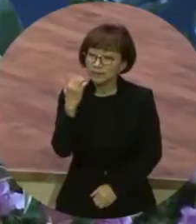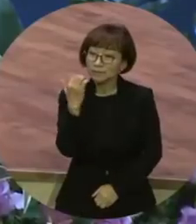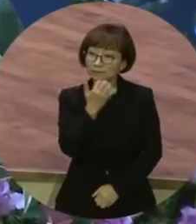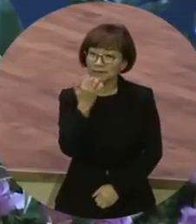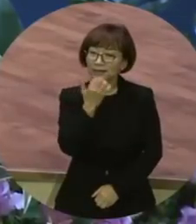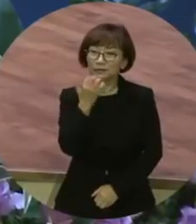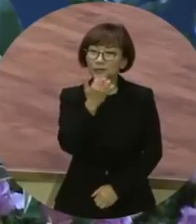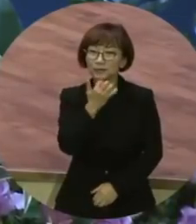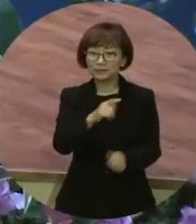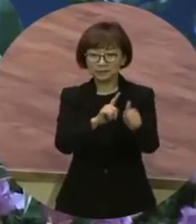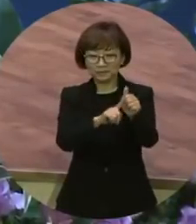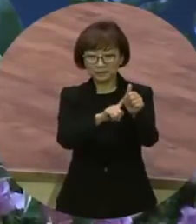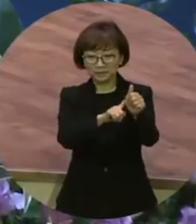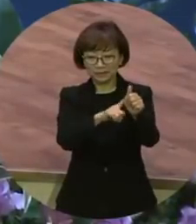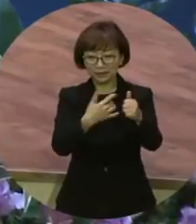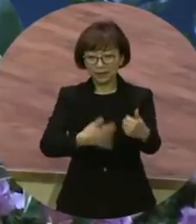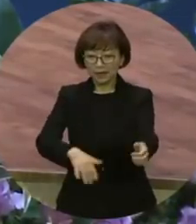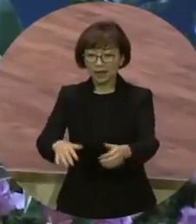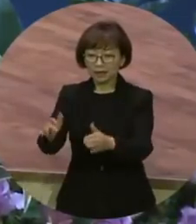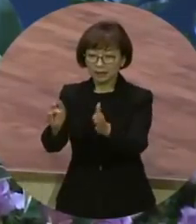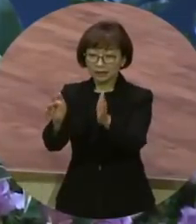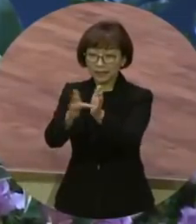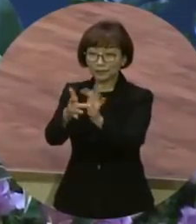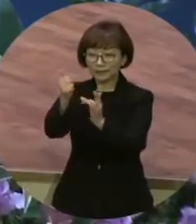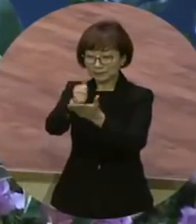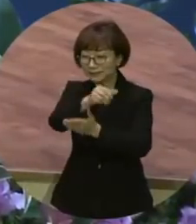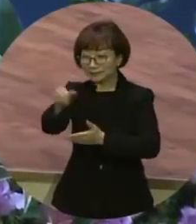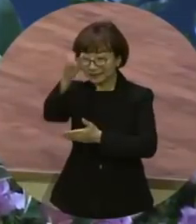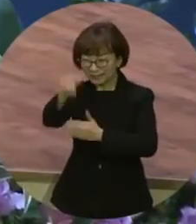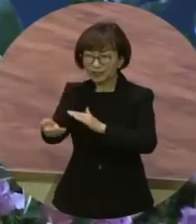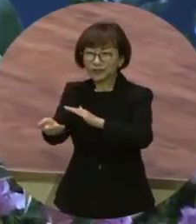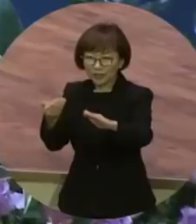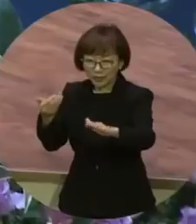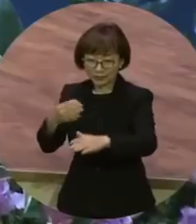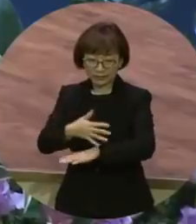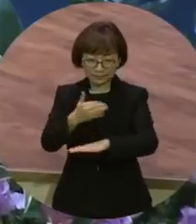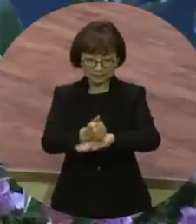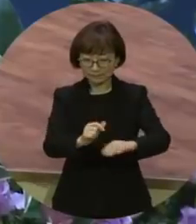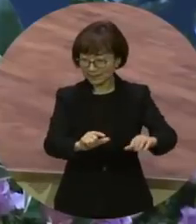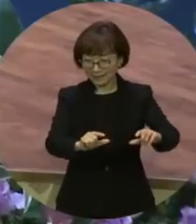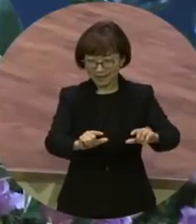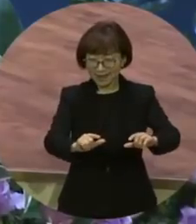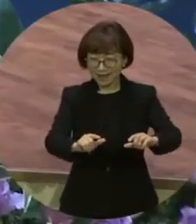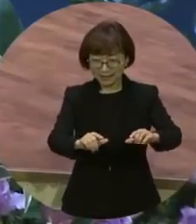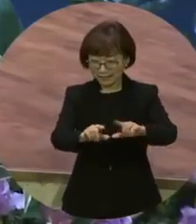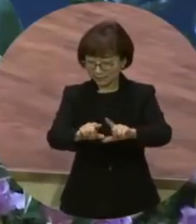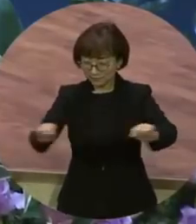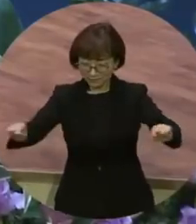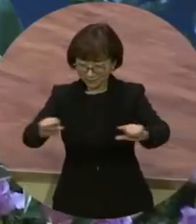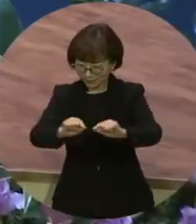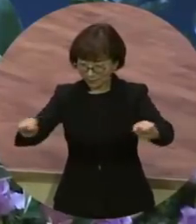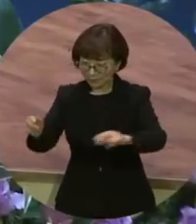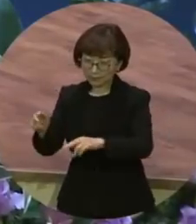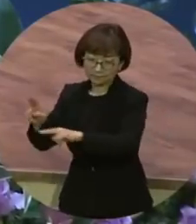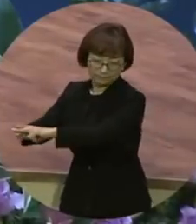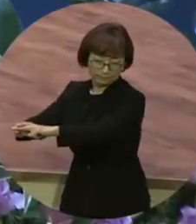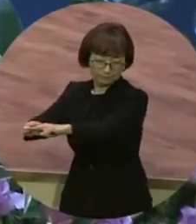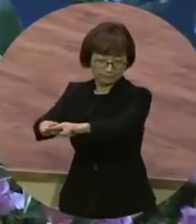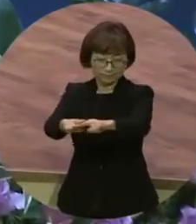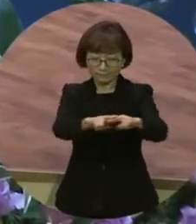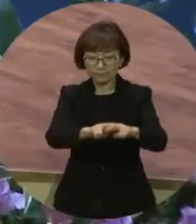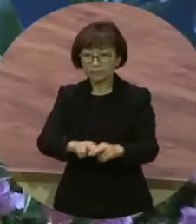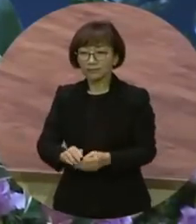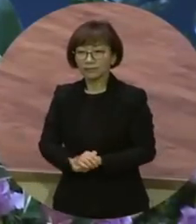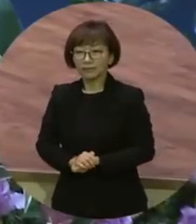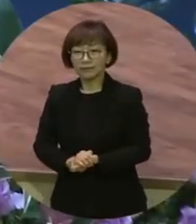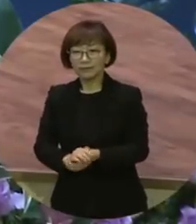만큼 최후의 만찬 자리에서 예수님이 베드로에게 너가 나 배신할 거다 라고 하니까 아, 저는 그렇지 않습니다